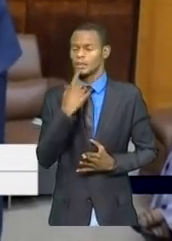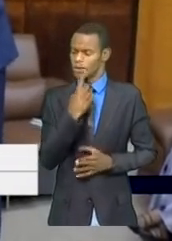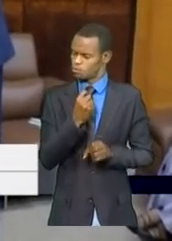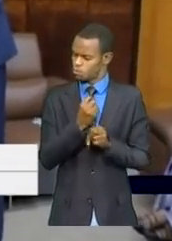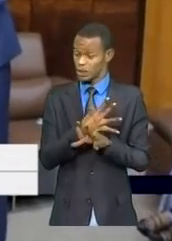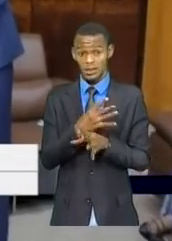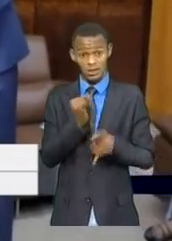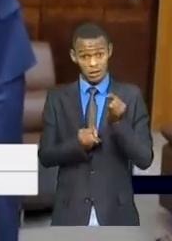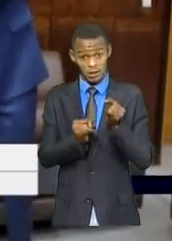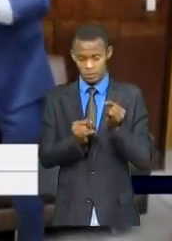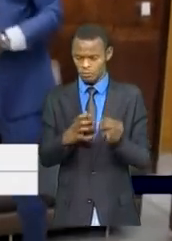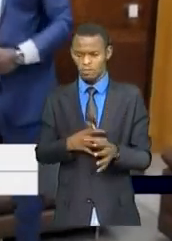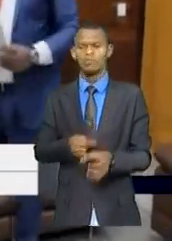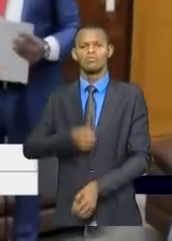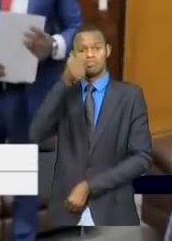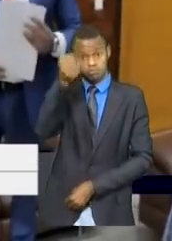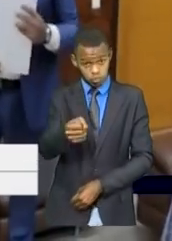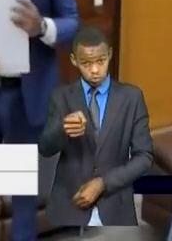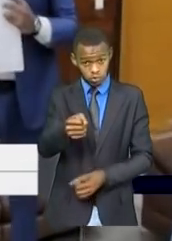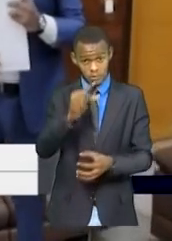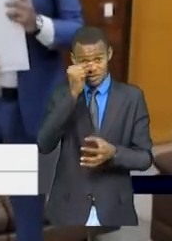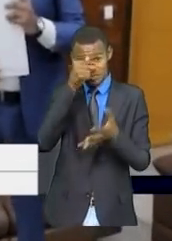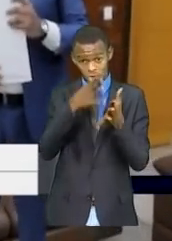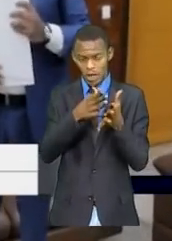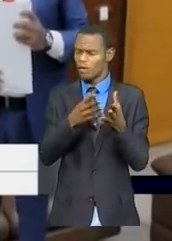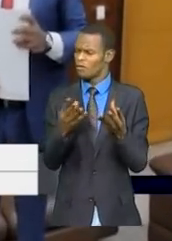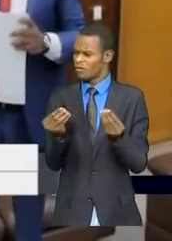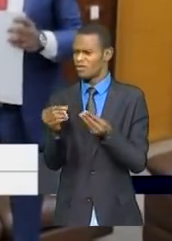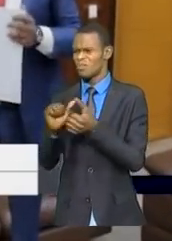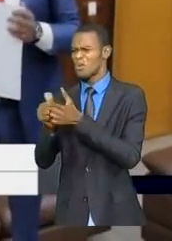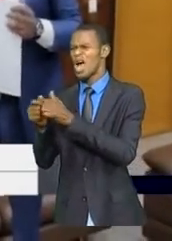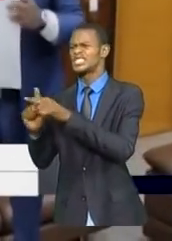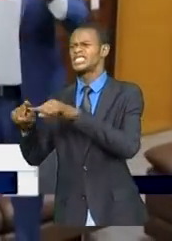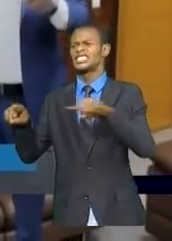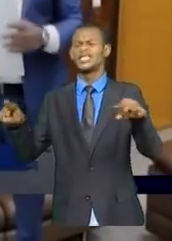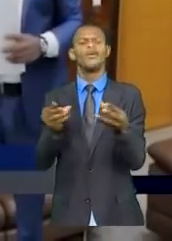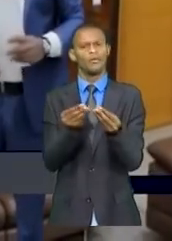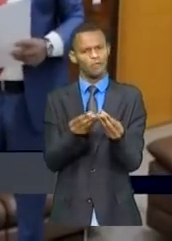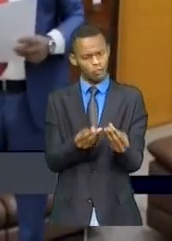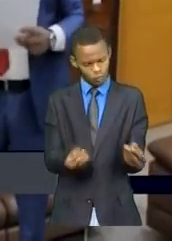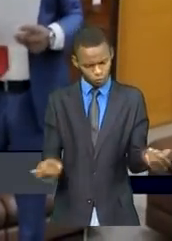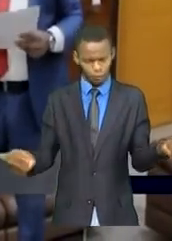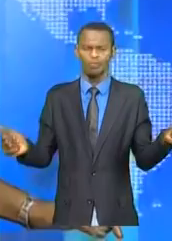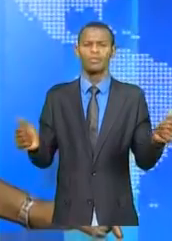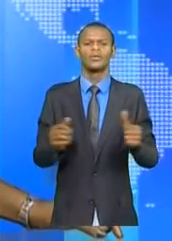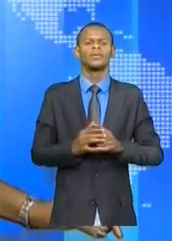cette province, à relever les défis énormes de la province diamantifère actuellement confrontée à plusieurs